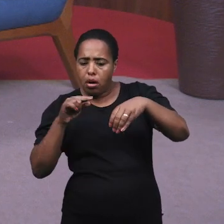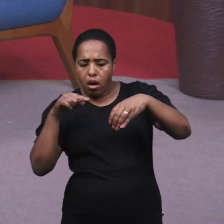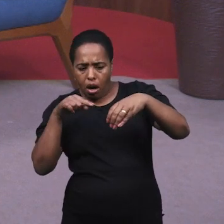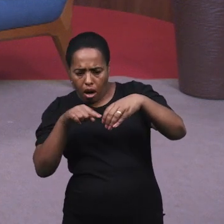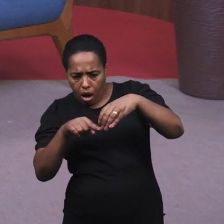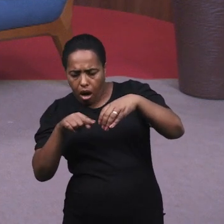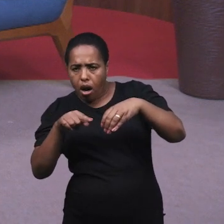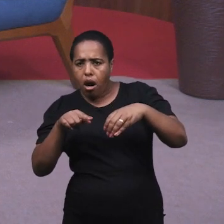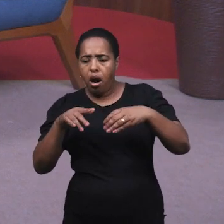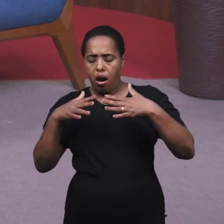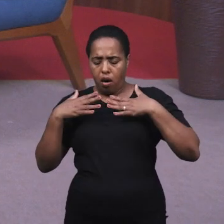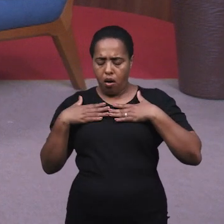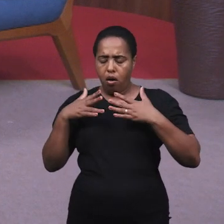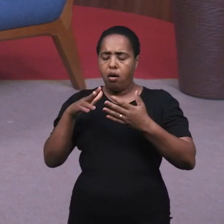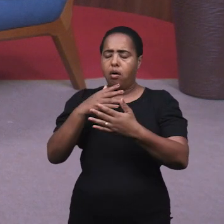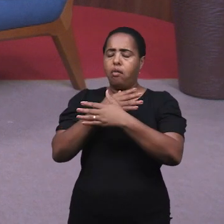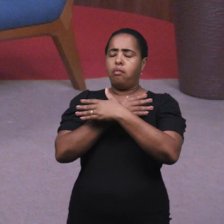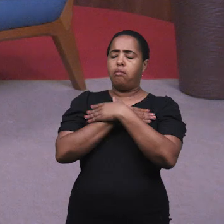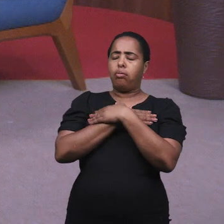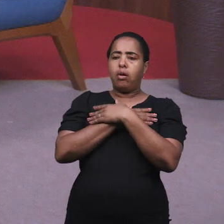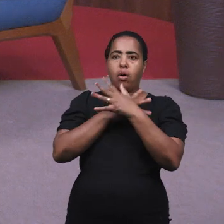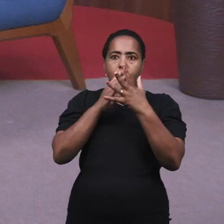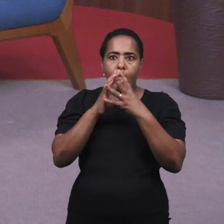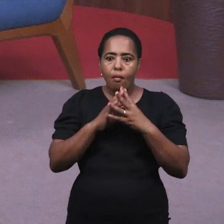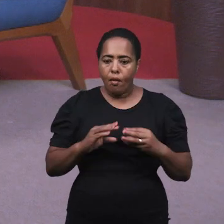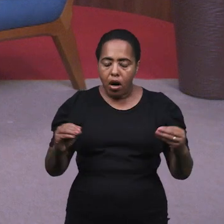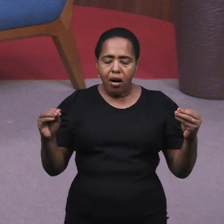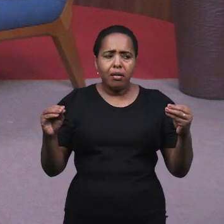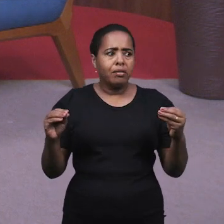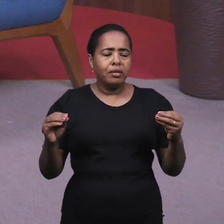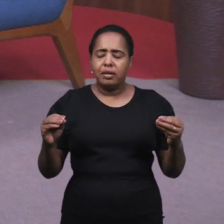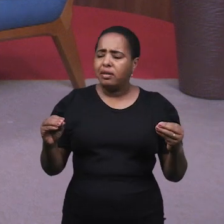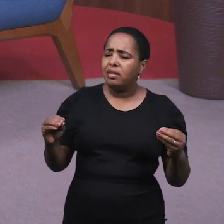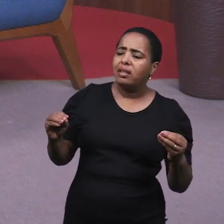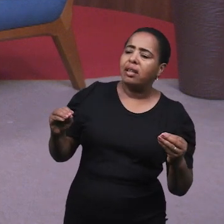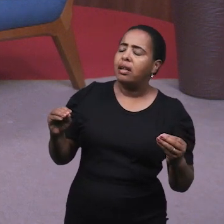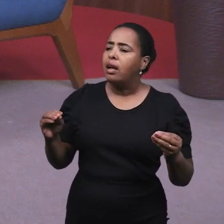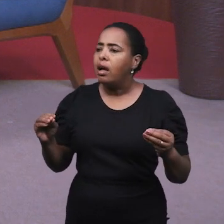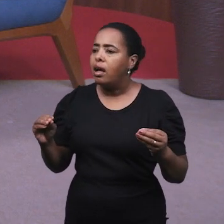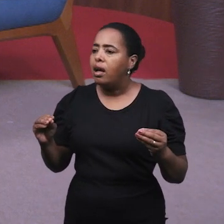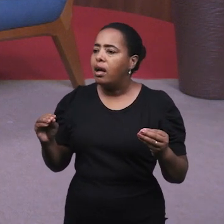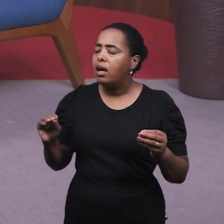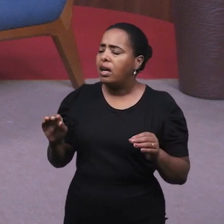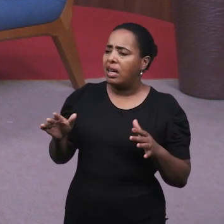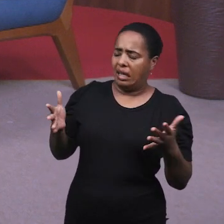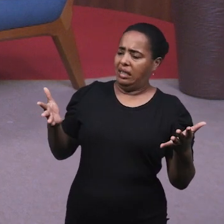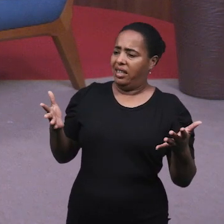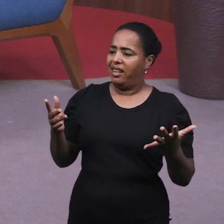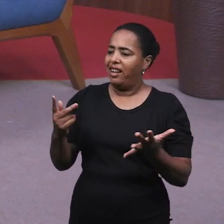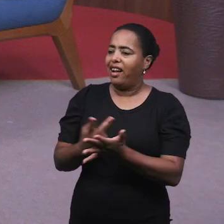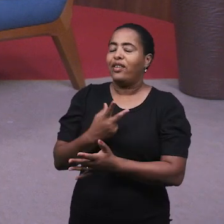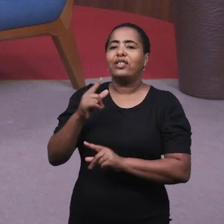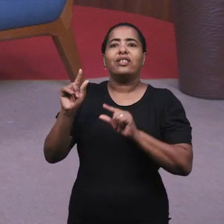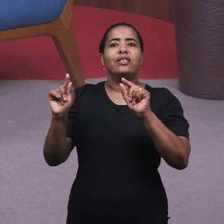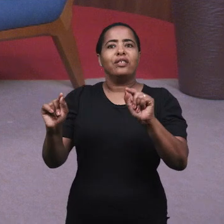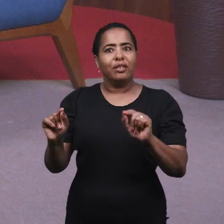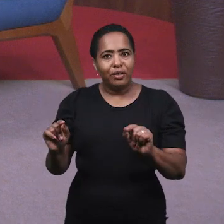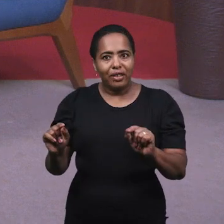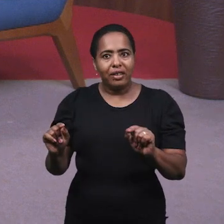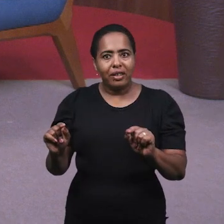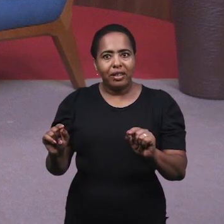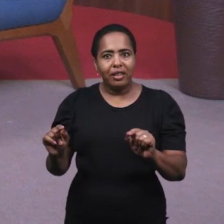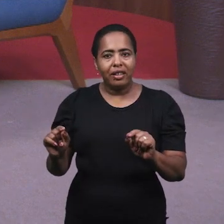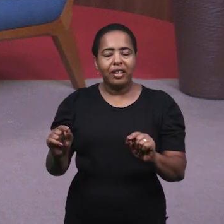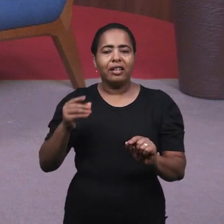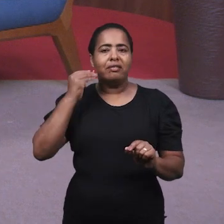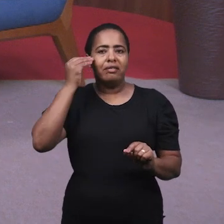Mais qu'est-ce qui s'est passé? Et là, il a eu l'expérience que d'abord deux anges sont apparus